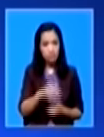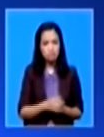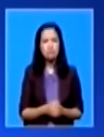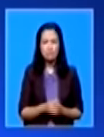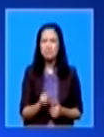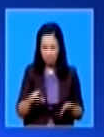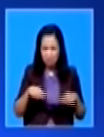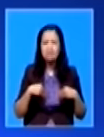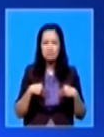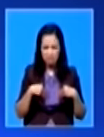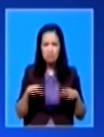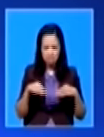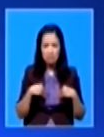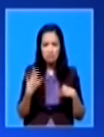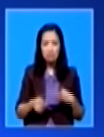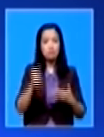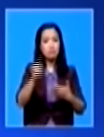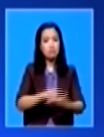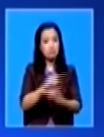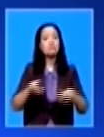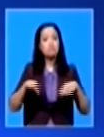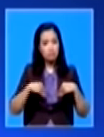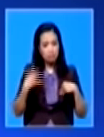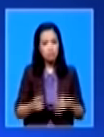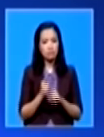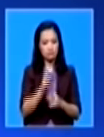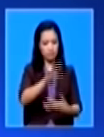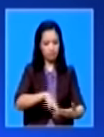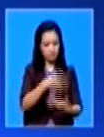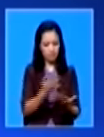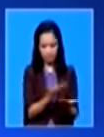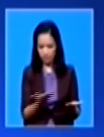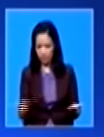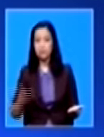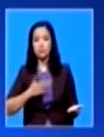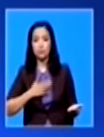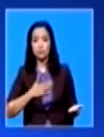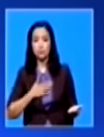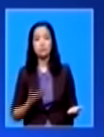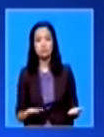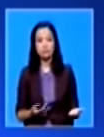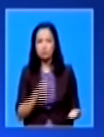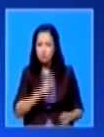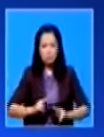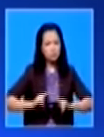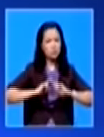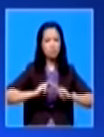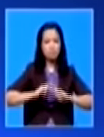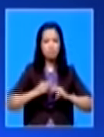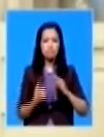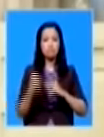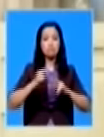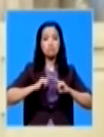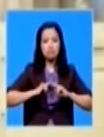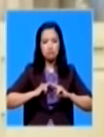อมอยู่แล้วผมไม่ได้ฝืนเลยนะจะเลือกตามรถแมพของผมถ้าผม เห็นแก่ตัวเองเหรอเห็นแก่อำนาจเ